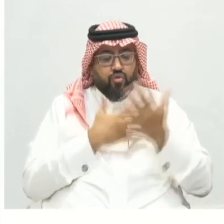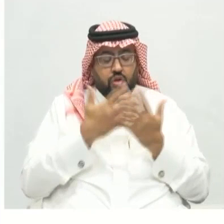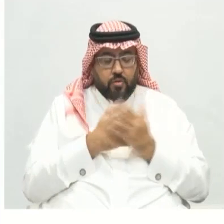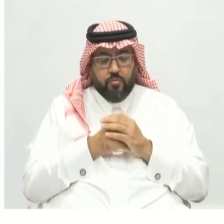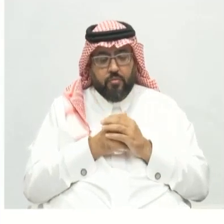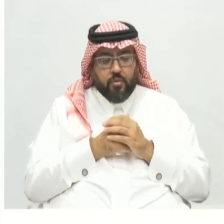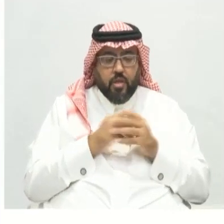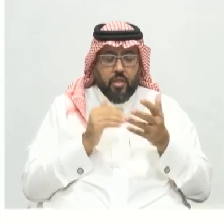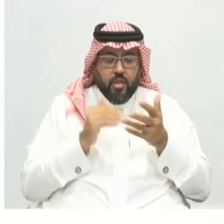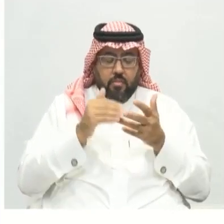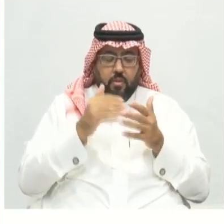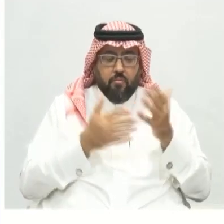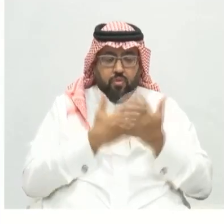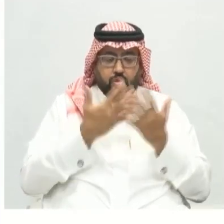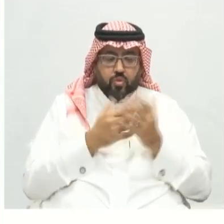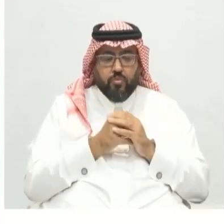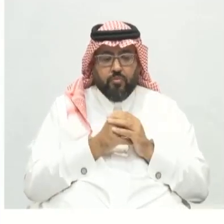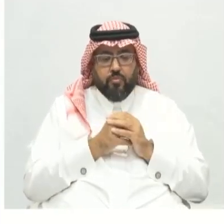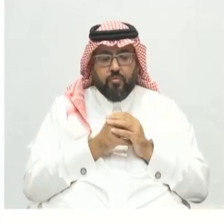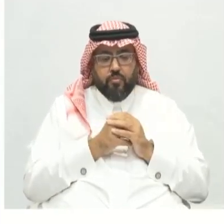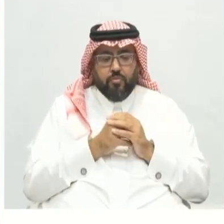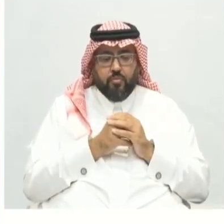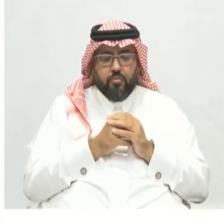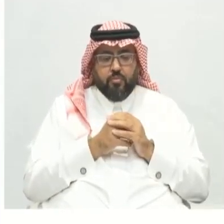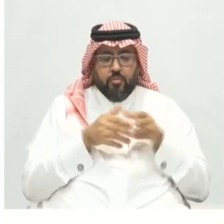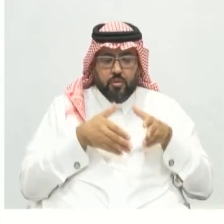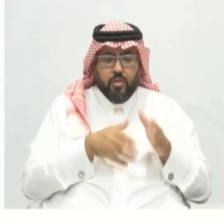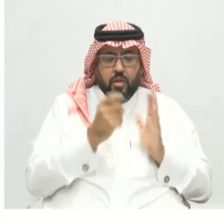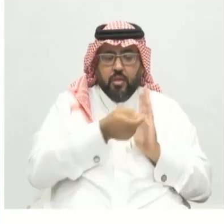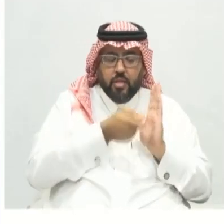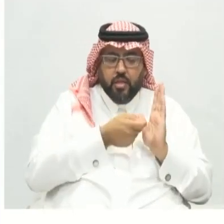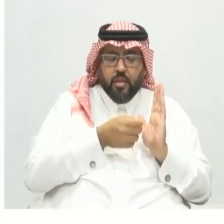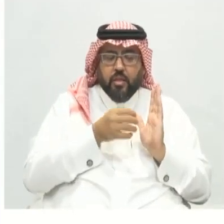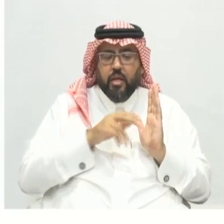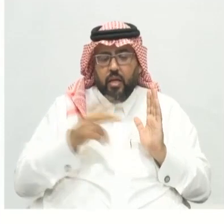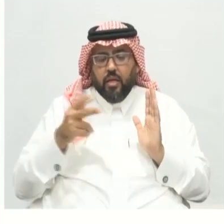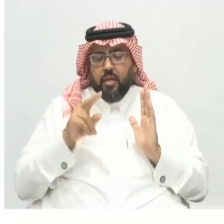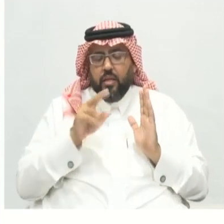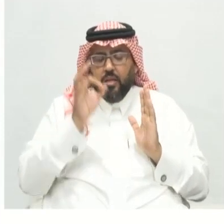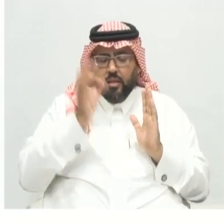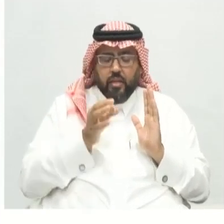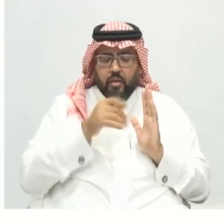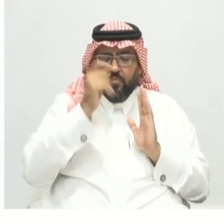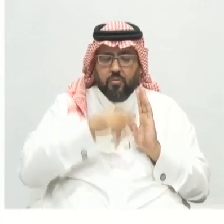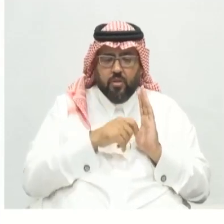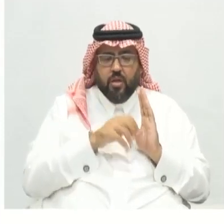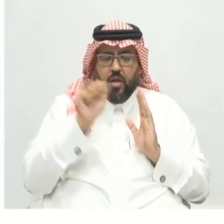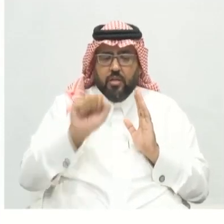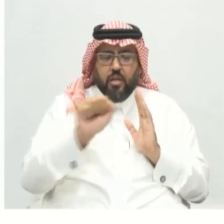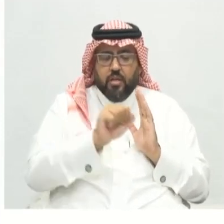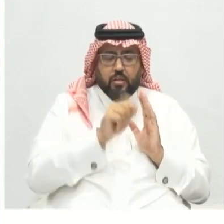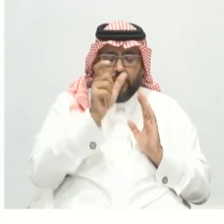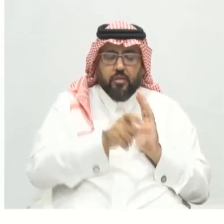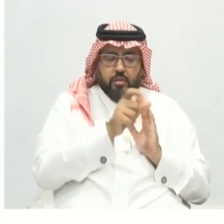عدم تتبع سير المشروع يتم اصدار تقارير غير دقيقه لاصحاب المصلحه تعيين اشخاص غير